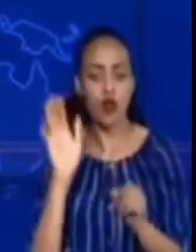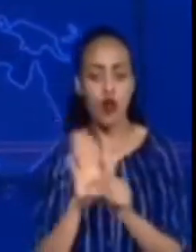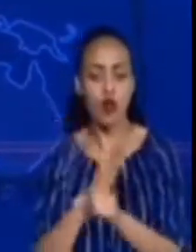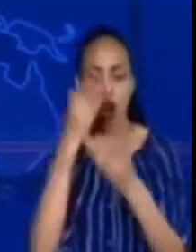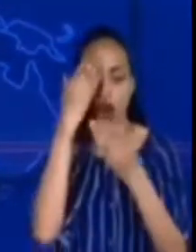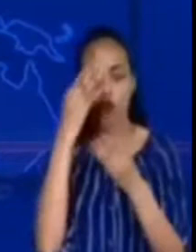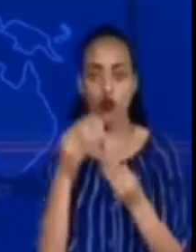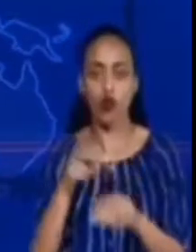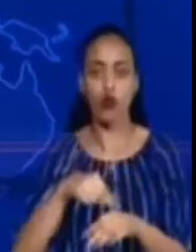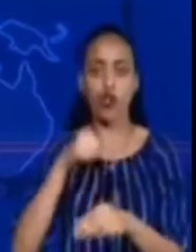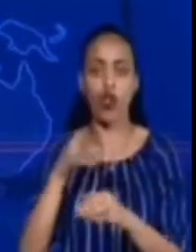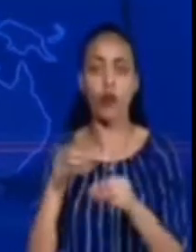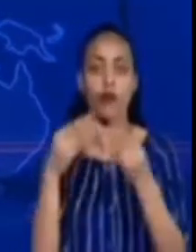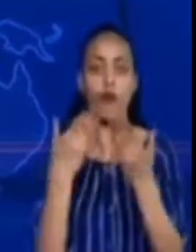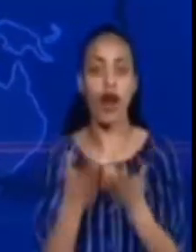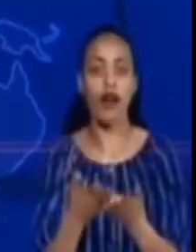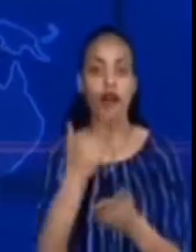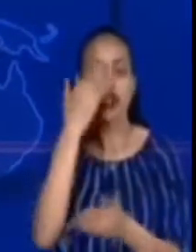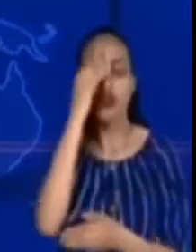ከስብራቱ